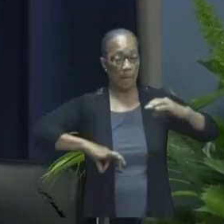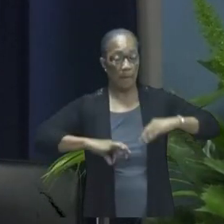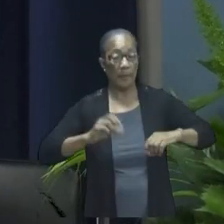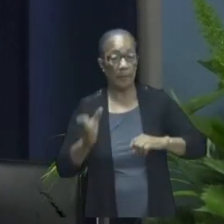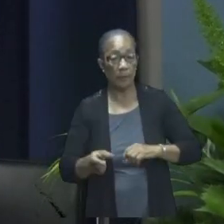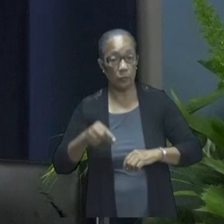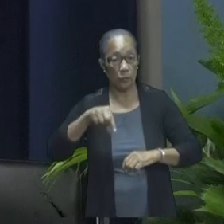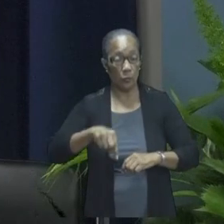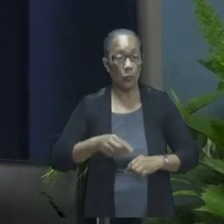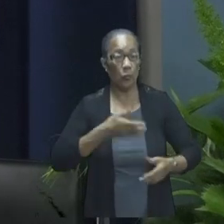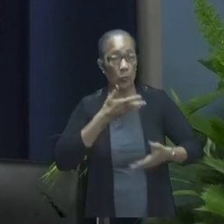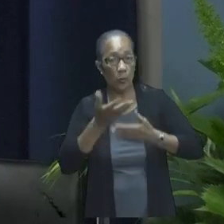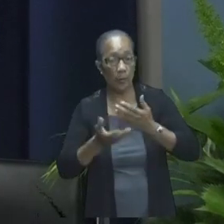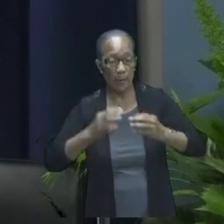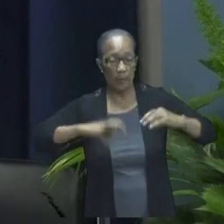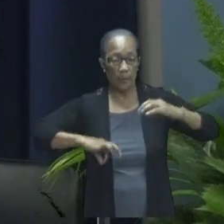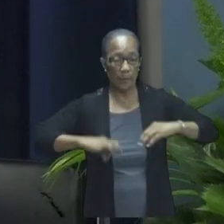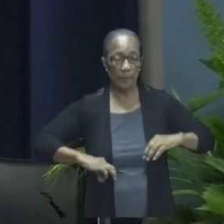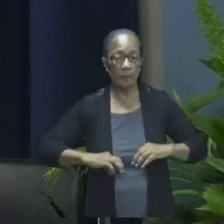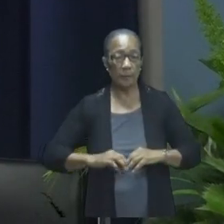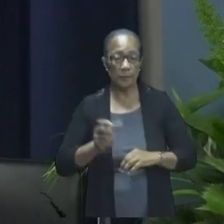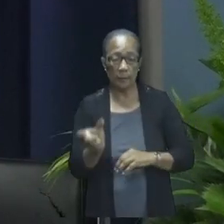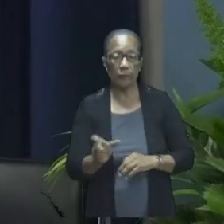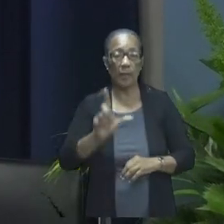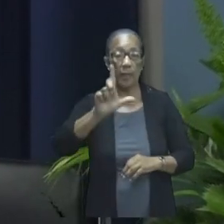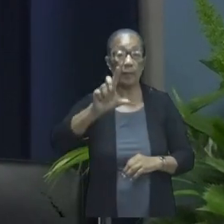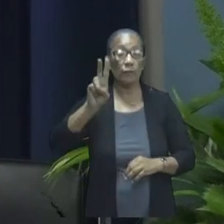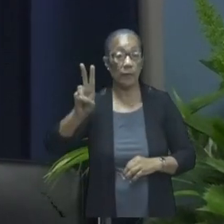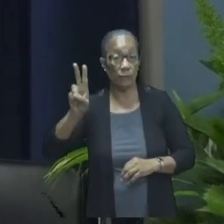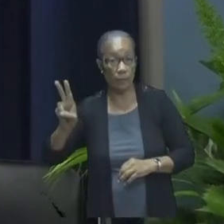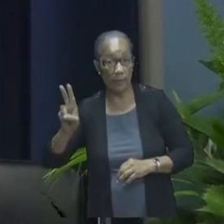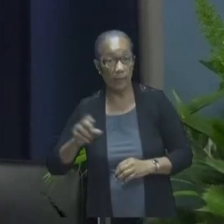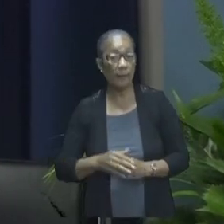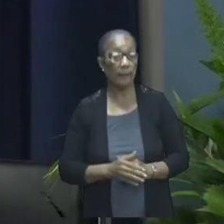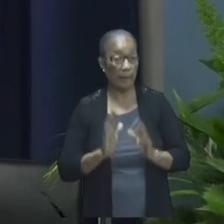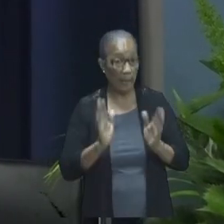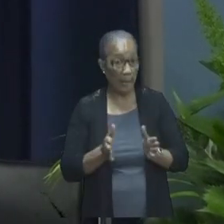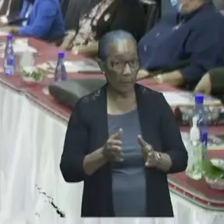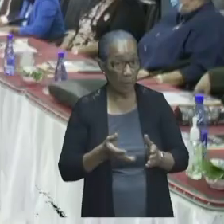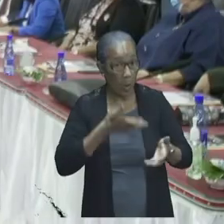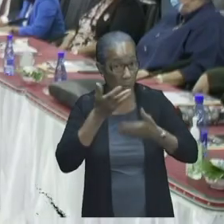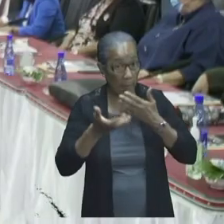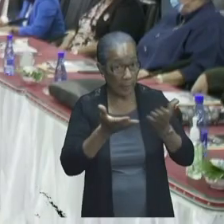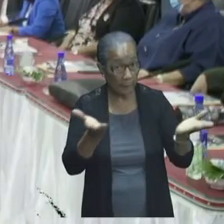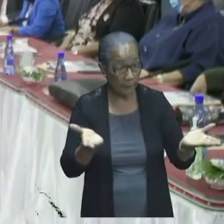een rare vragen dat de minister van religie een bijdrage gaf minister punten rudy